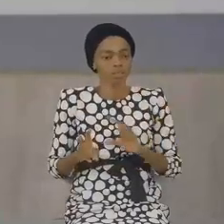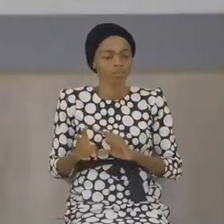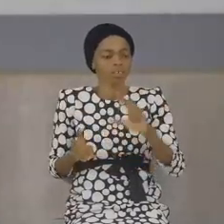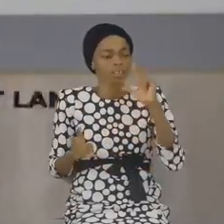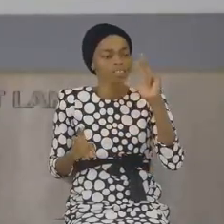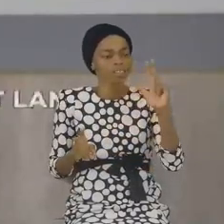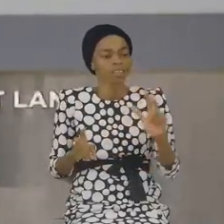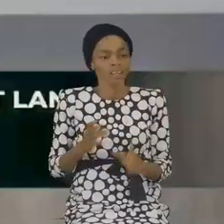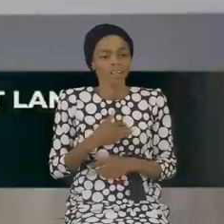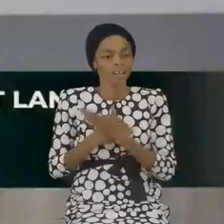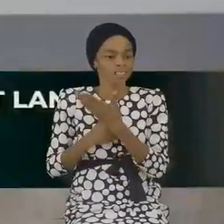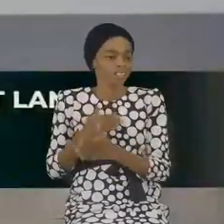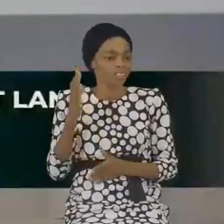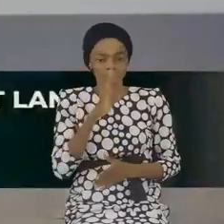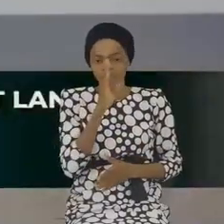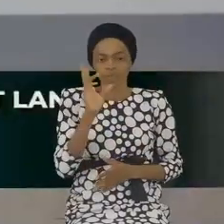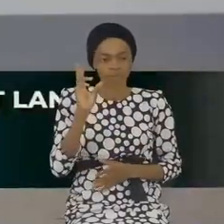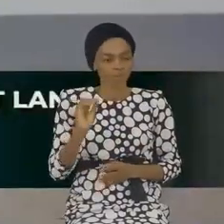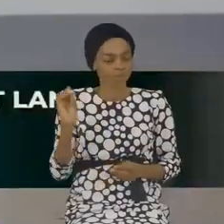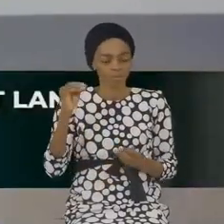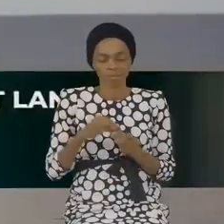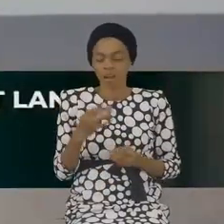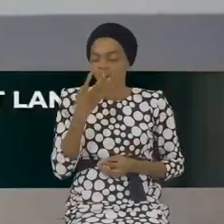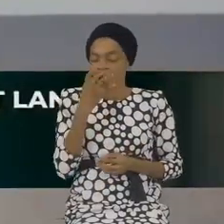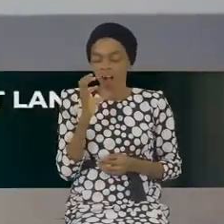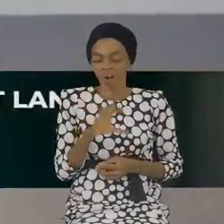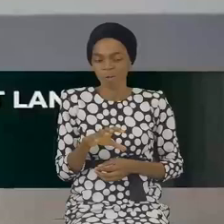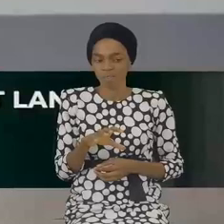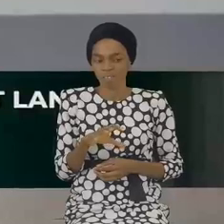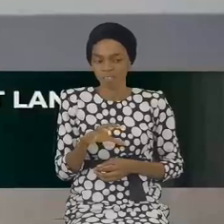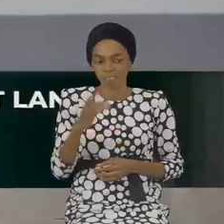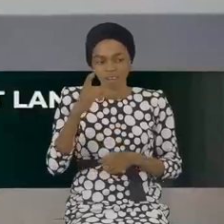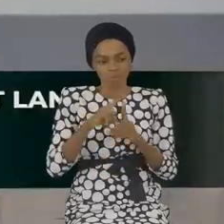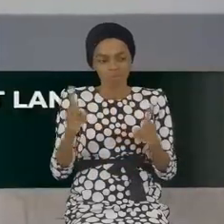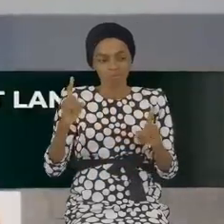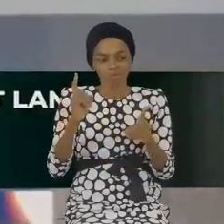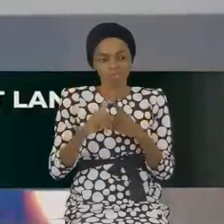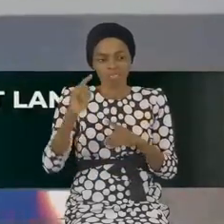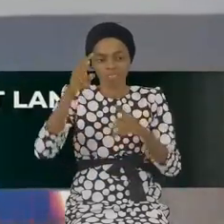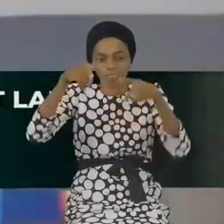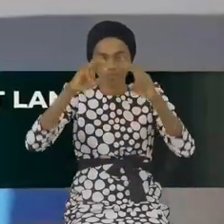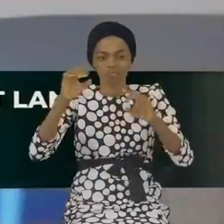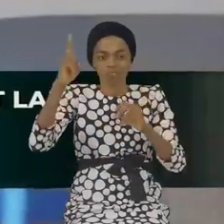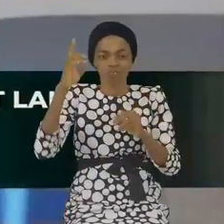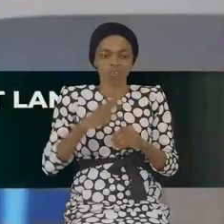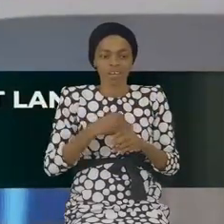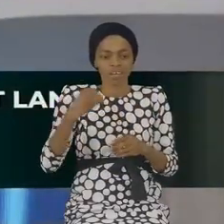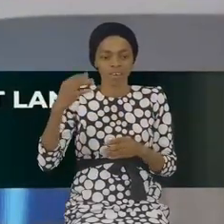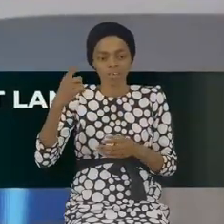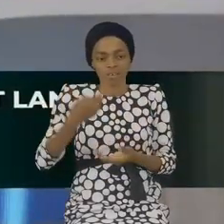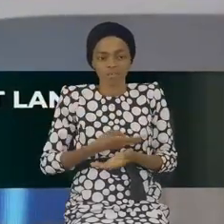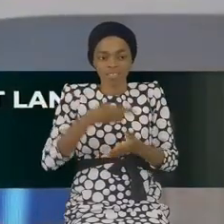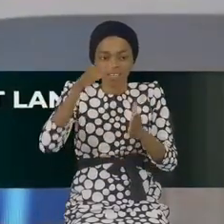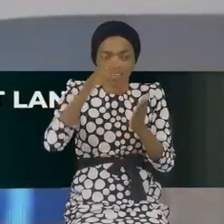Chapitre 22, verset 3. Il n'y aura plus d'anathème. Le trône de Dieu et de l'agneau sera dans la ville.